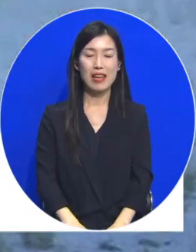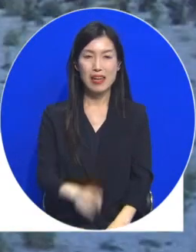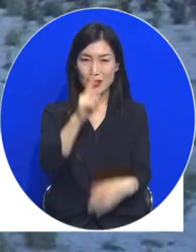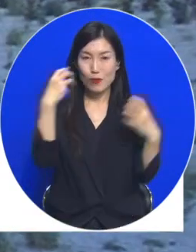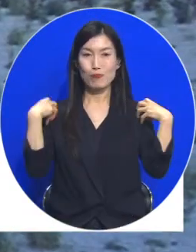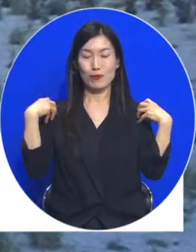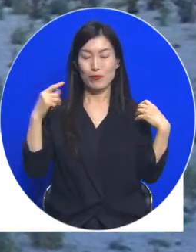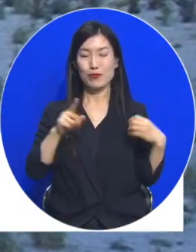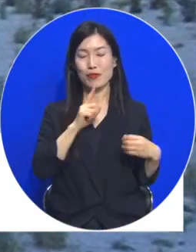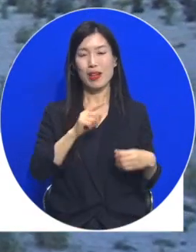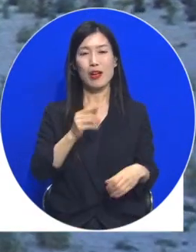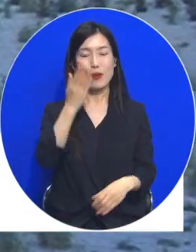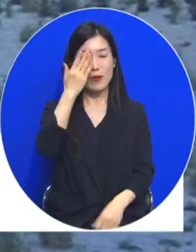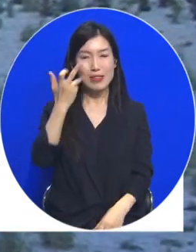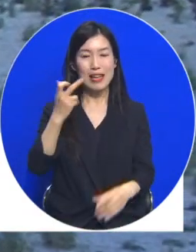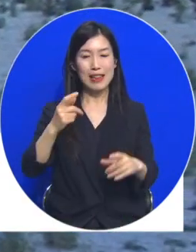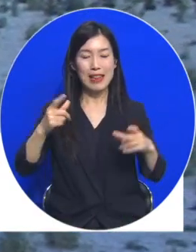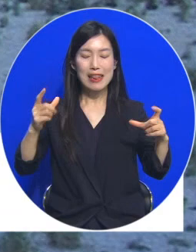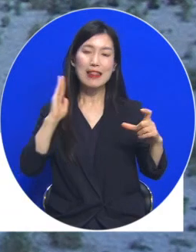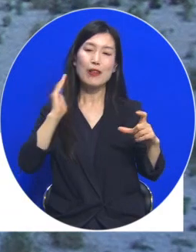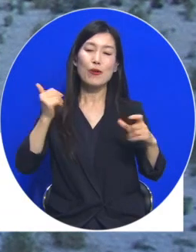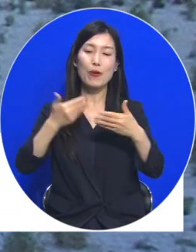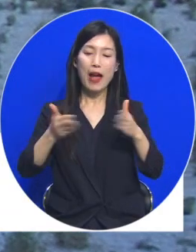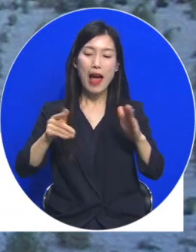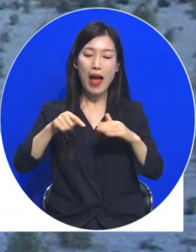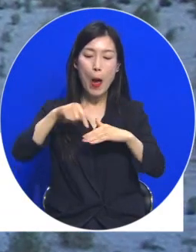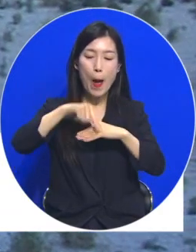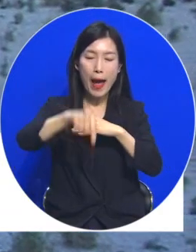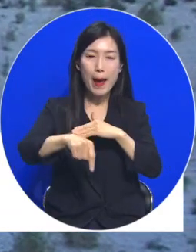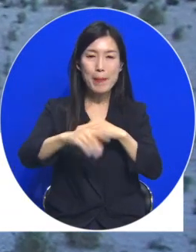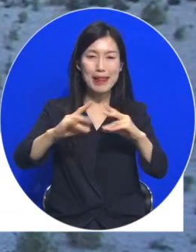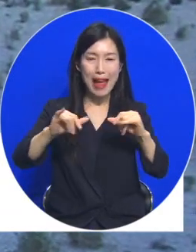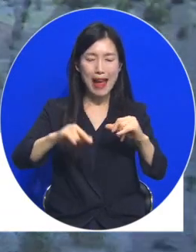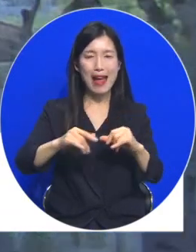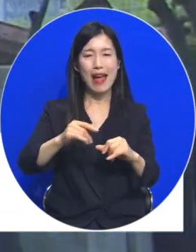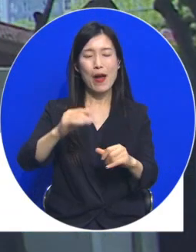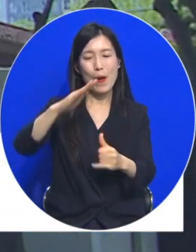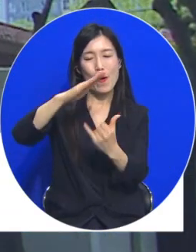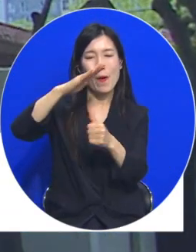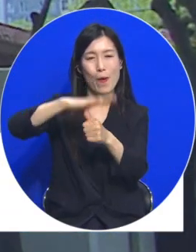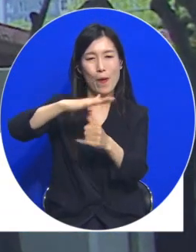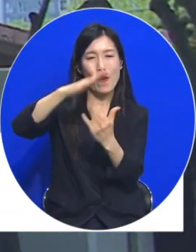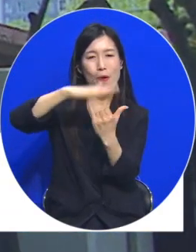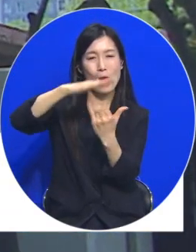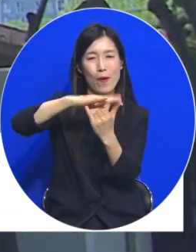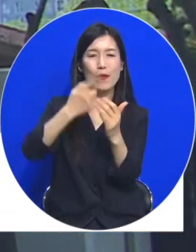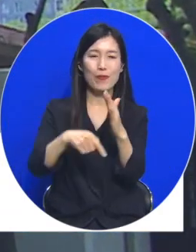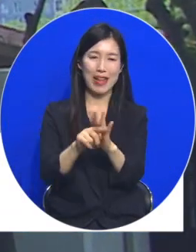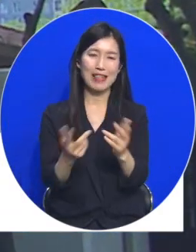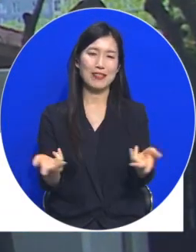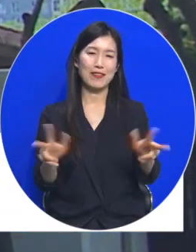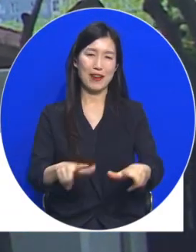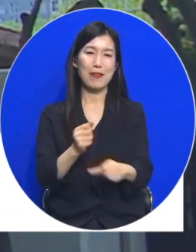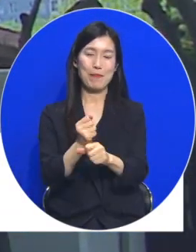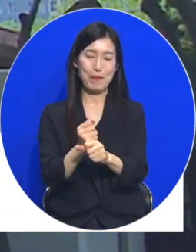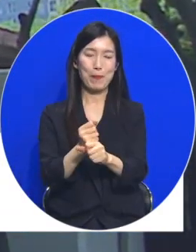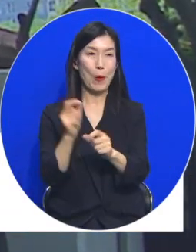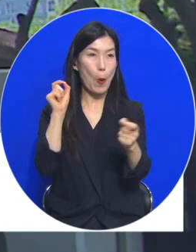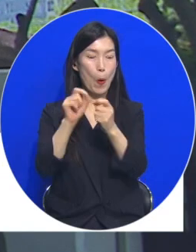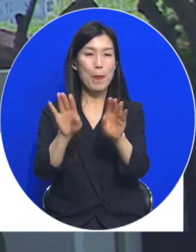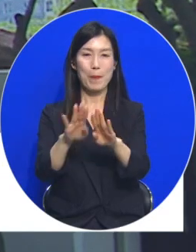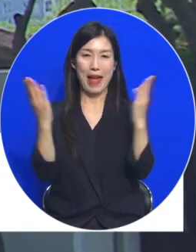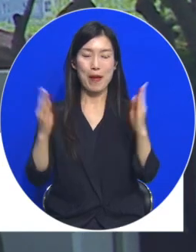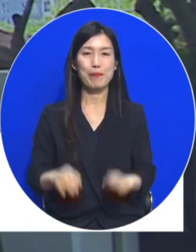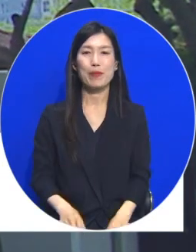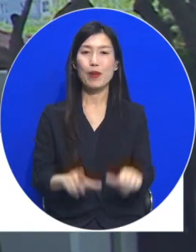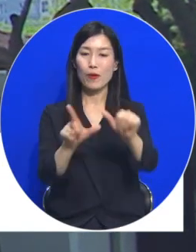정부가 용산공원 중 대통령실 앞 반환 부지를 미래 세대를 위한 어린이 정원으로 만들어서 문을 여는 건데요.